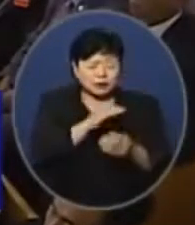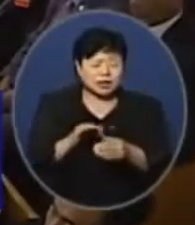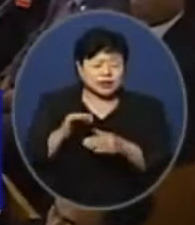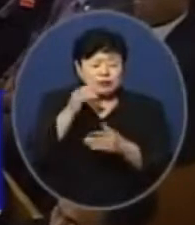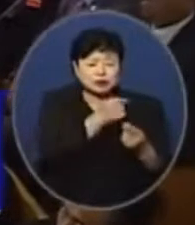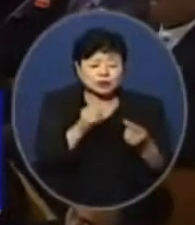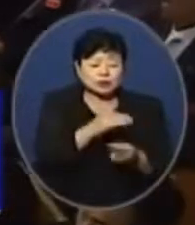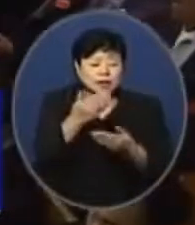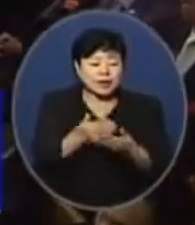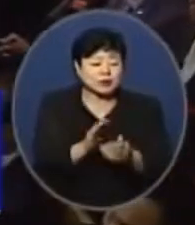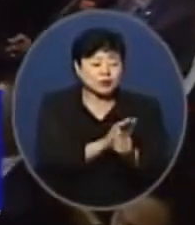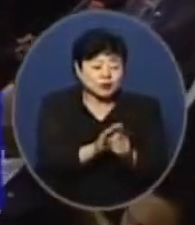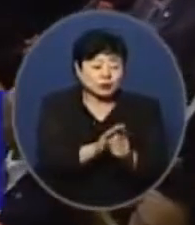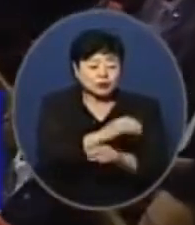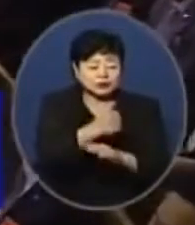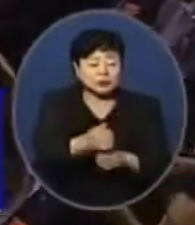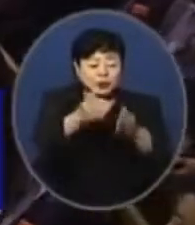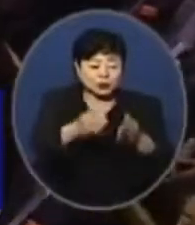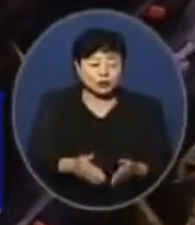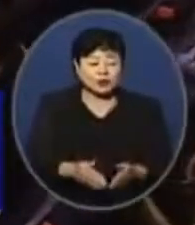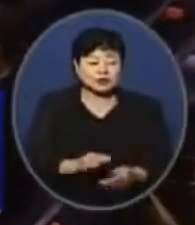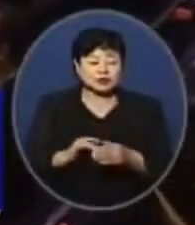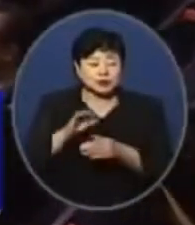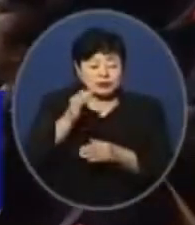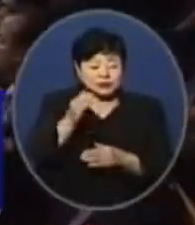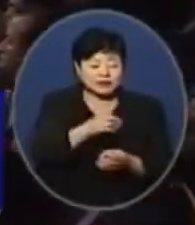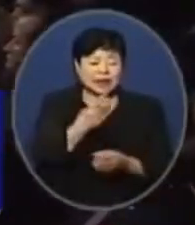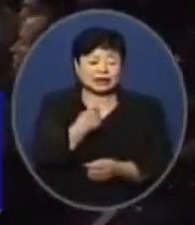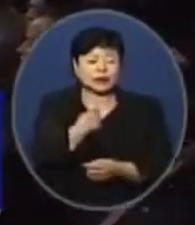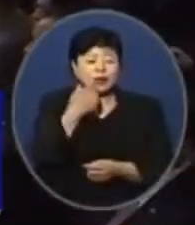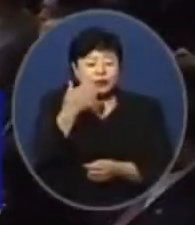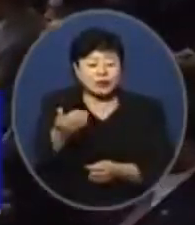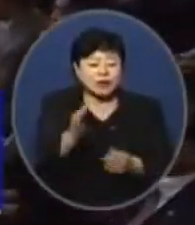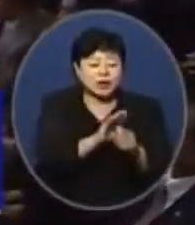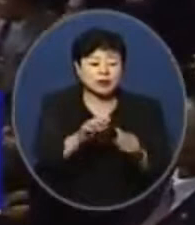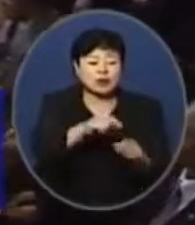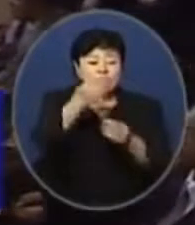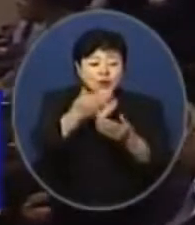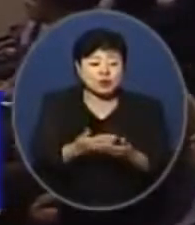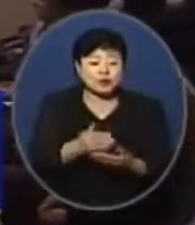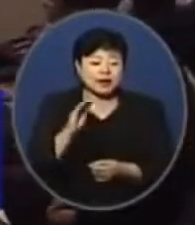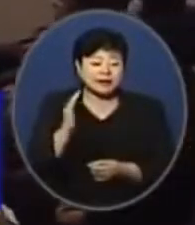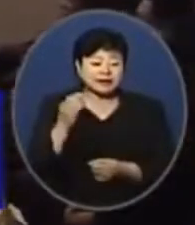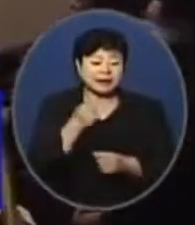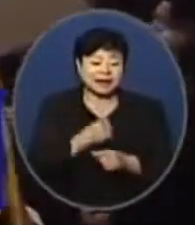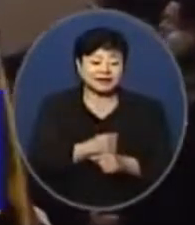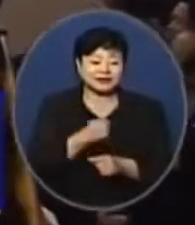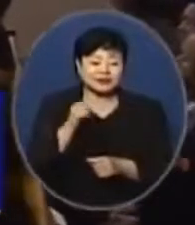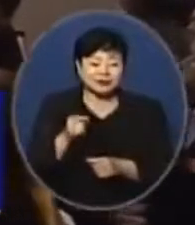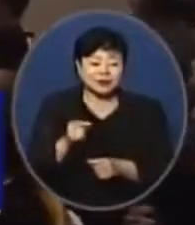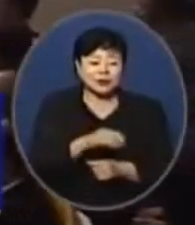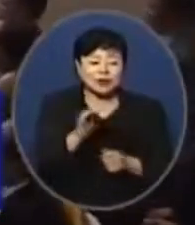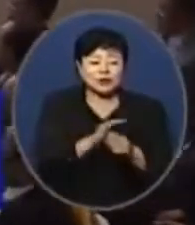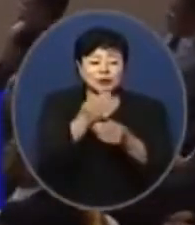것 같이 우리가 받는 위로도 그리스도로 말미암아 넘치는 도다. 우리가 환난 당하는 것도 너희가 위로와 구원을 받게 하려는